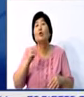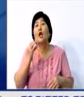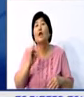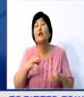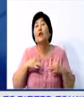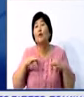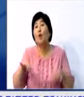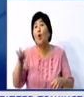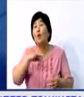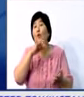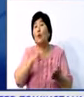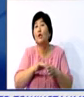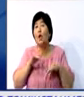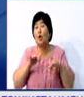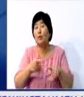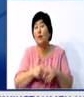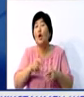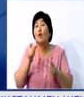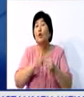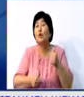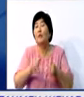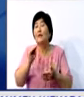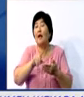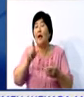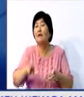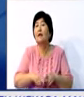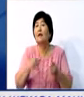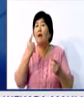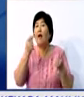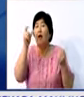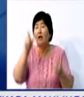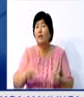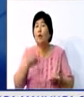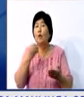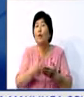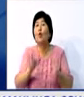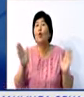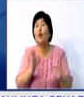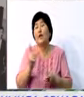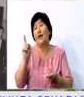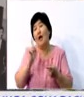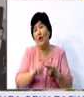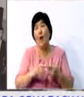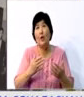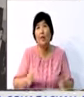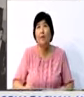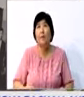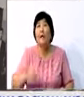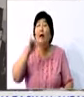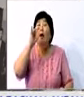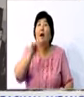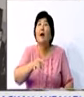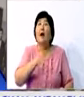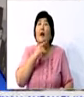өтті. Облыс орталығында ұйымдастырылған сөз бәйгесінде ақындар арда азаматтың мол мұрасын өткір өлеңге арқау етті. Қазақтың